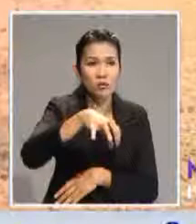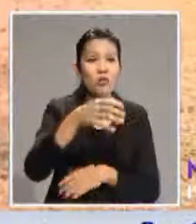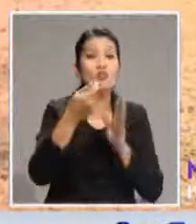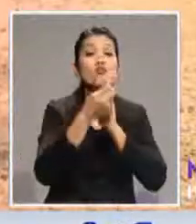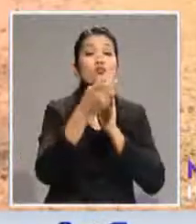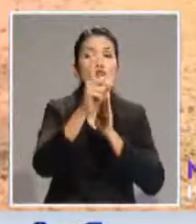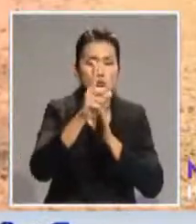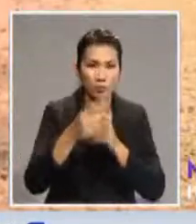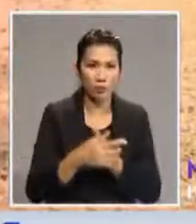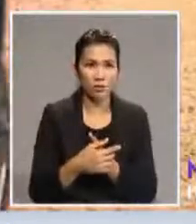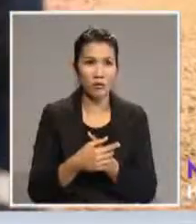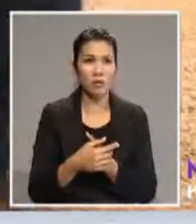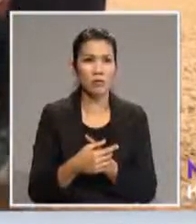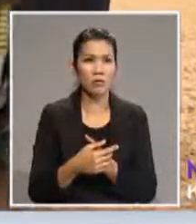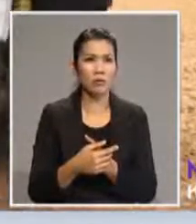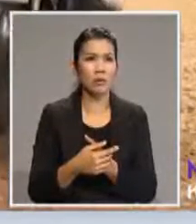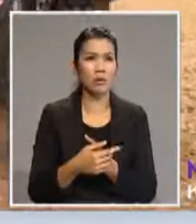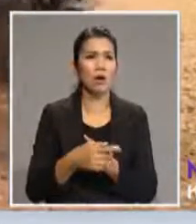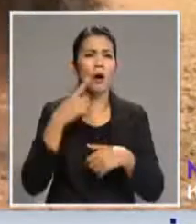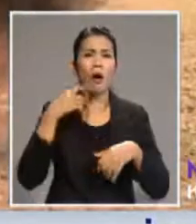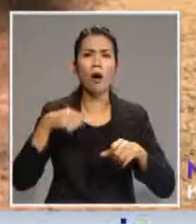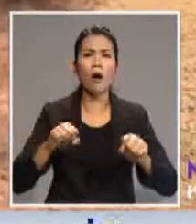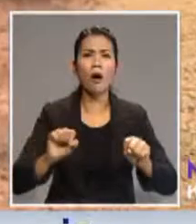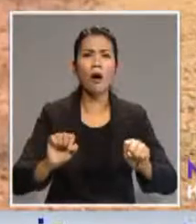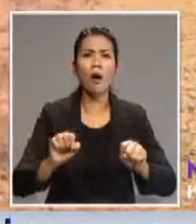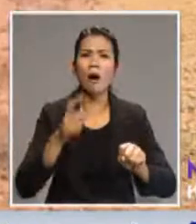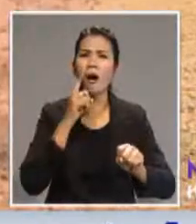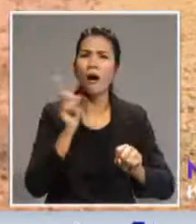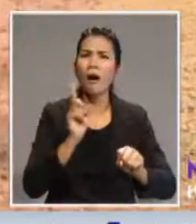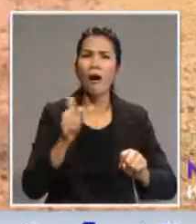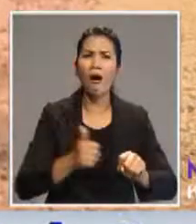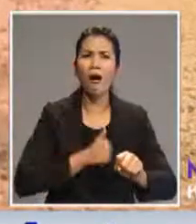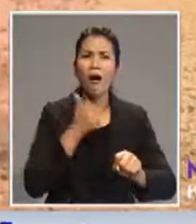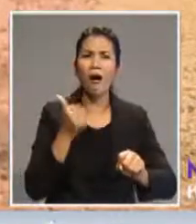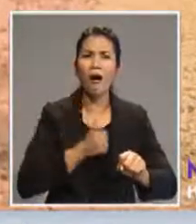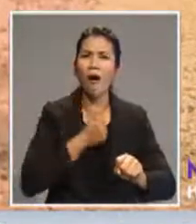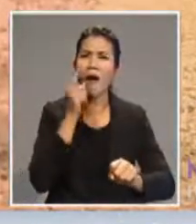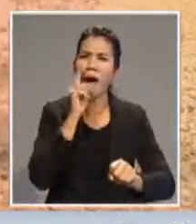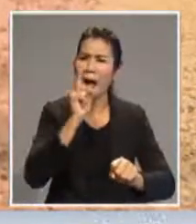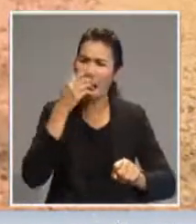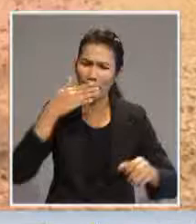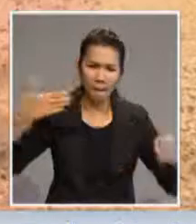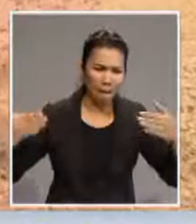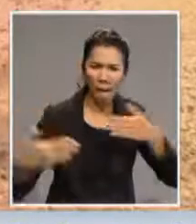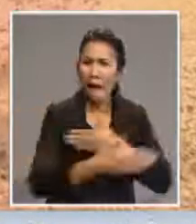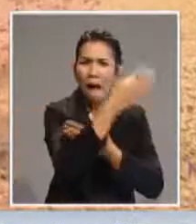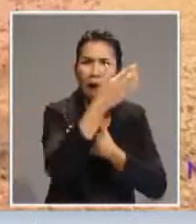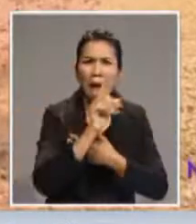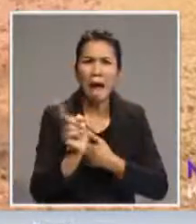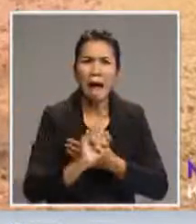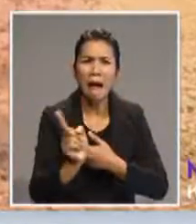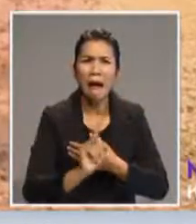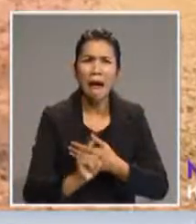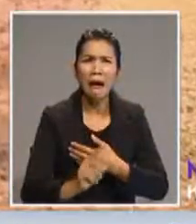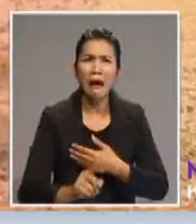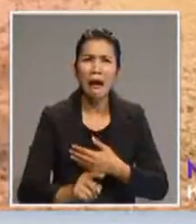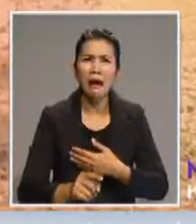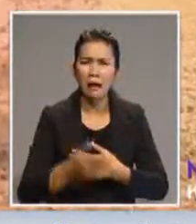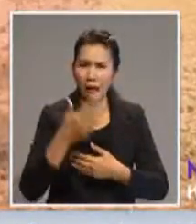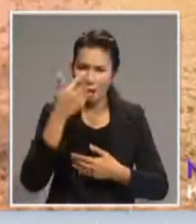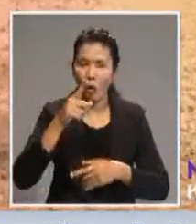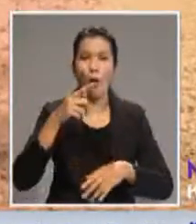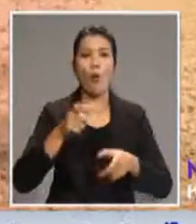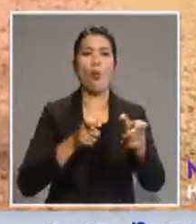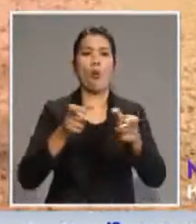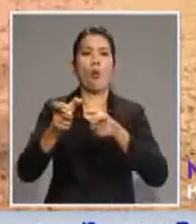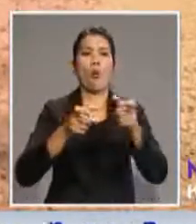อุดรนะครับ อ้าว เฮ้ยนักเลงที่ไหนนี่มาโอ้โหขับรถปาดหน้า ผู้จัด